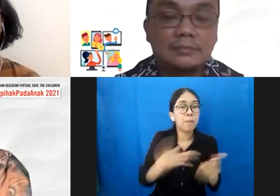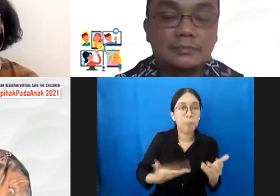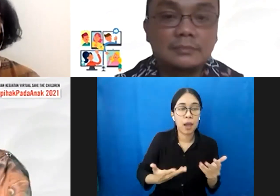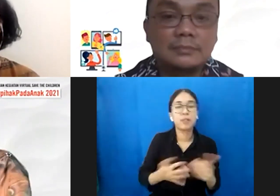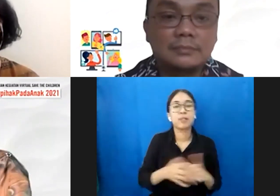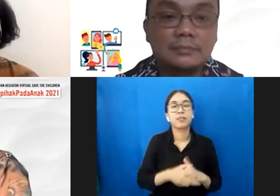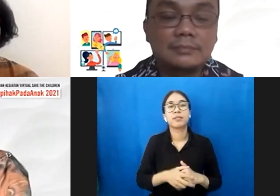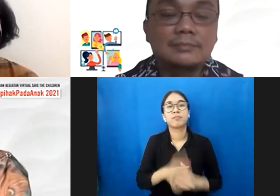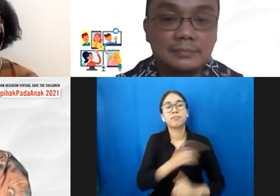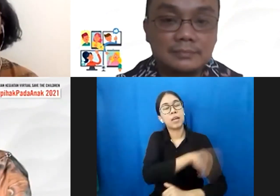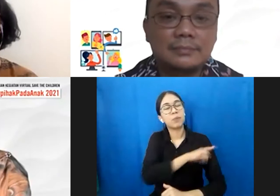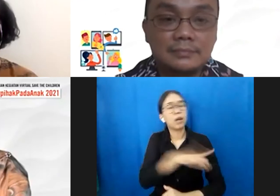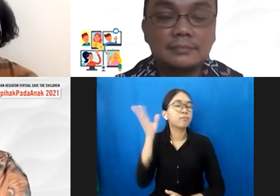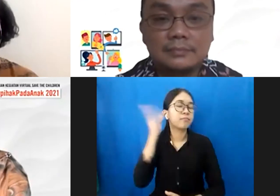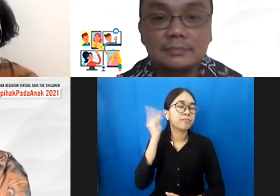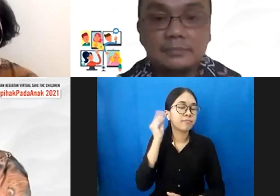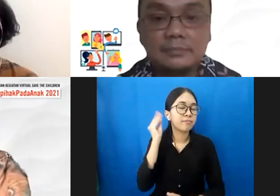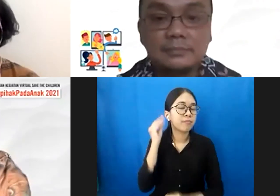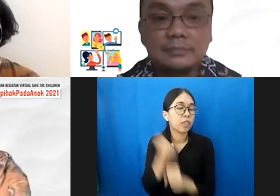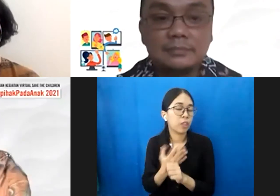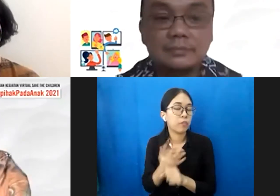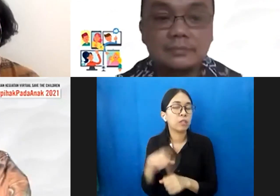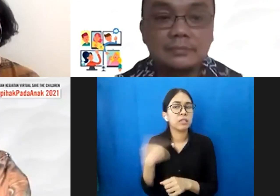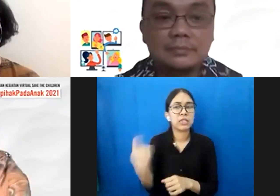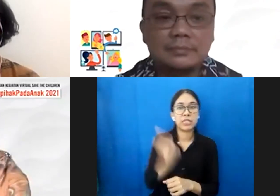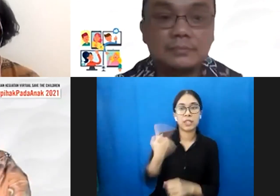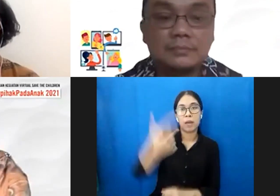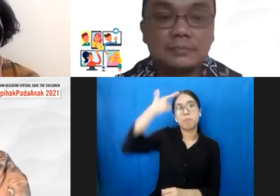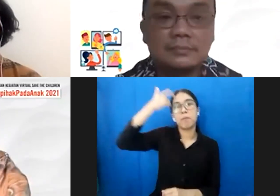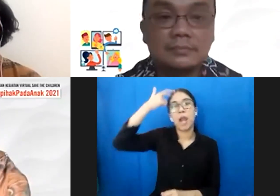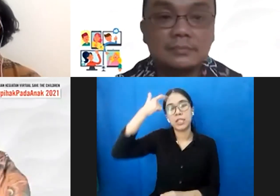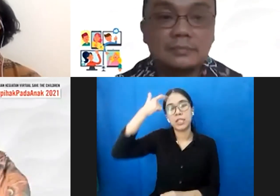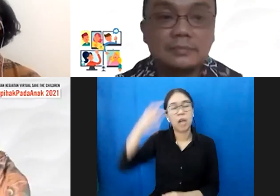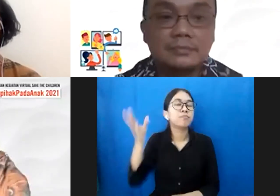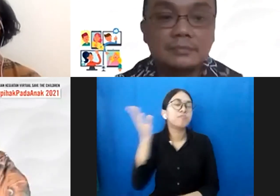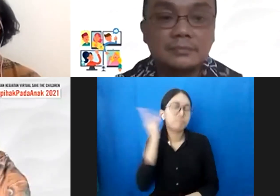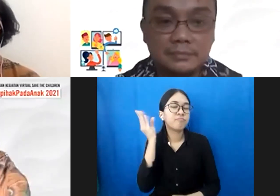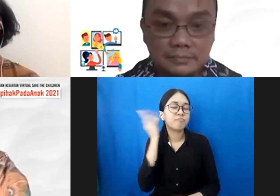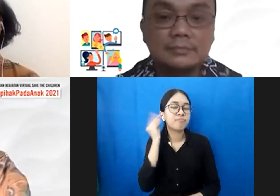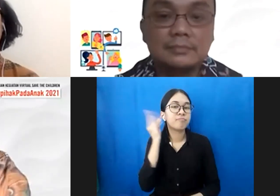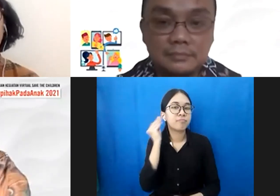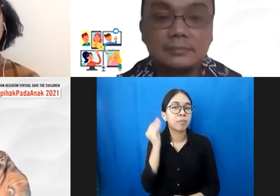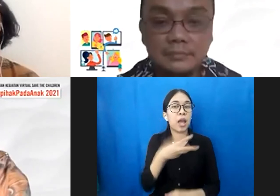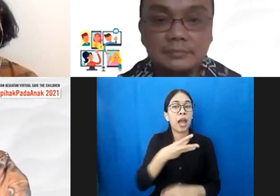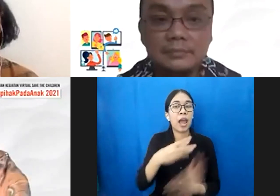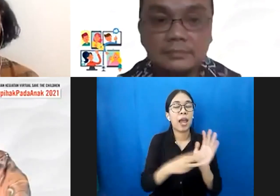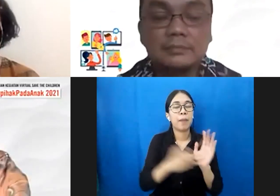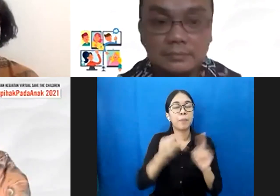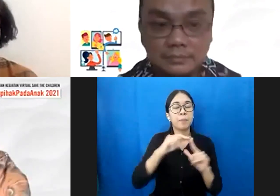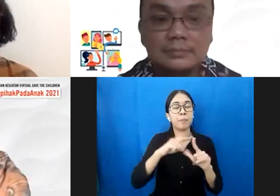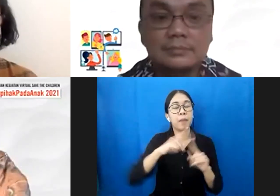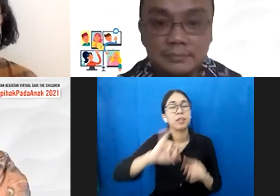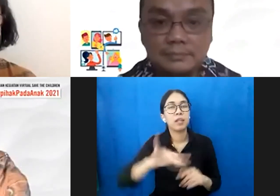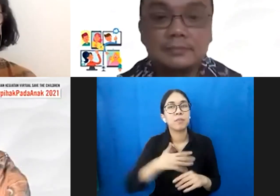keterampilan mendengar aktif ya Mas Bram ya. Bagaimana kemudian kita belajar juga untuk mendengar dengan empati, memahami dari sudut pandang